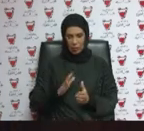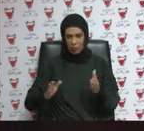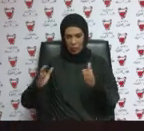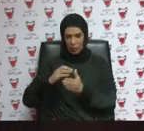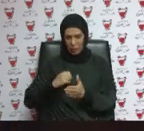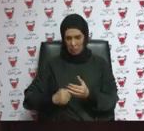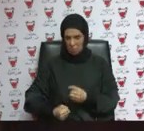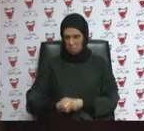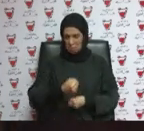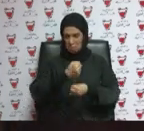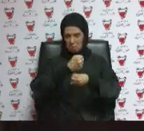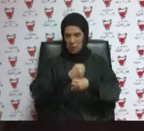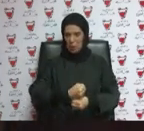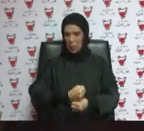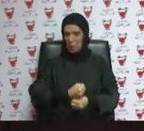أثبت